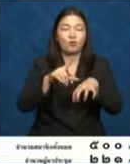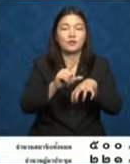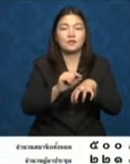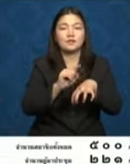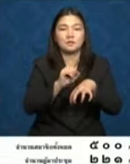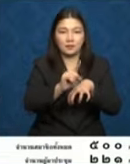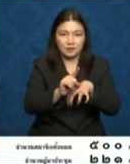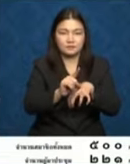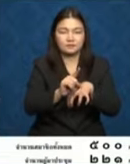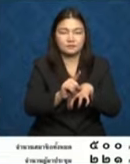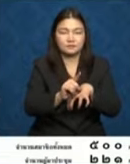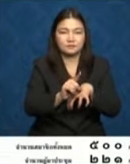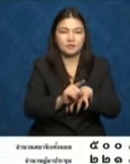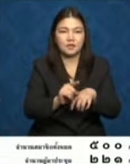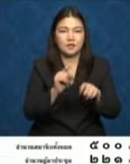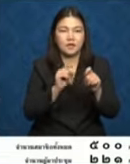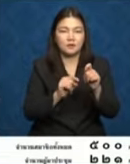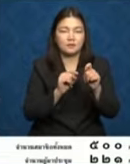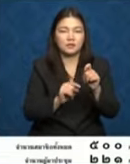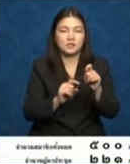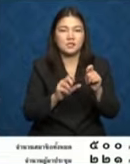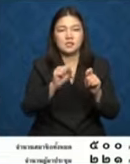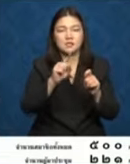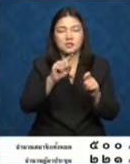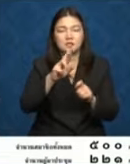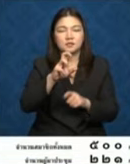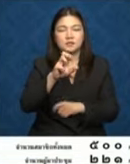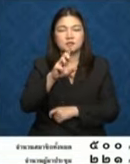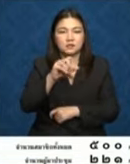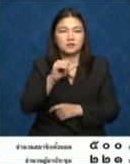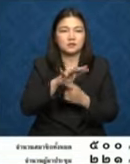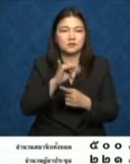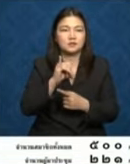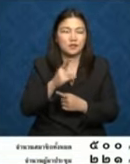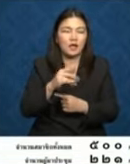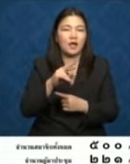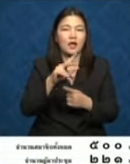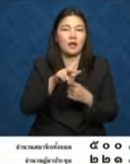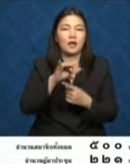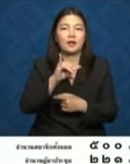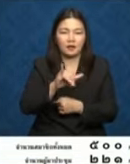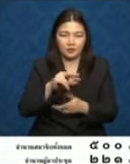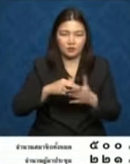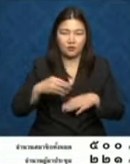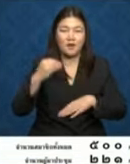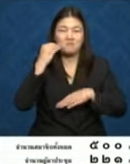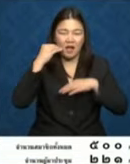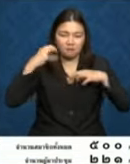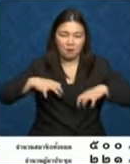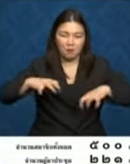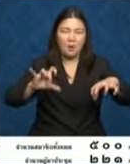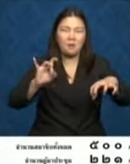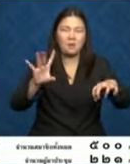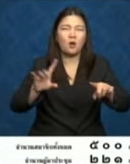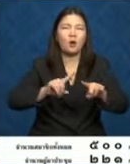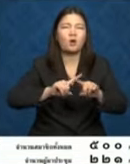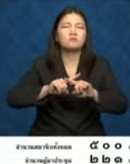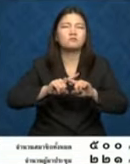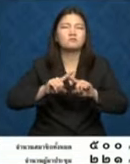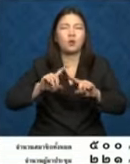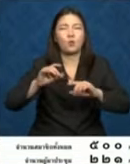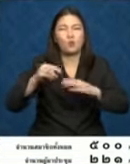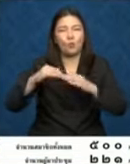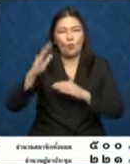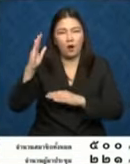แม่สินอำเภอศรีสัชนาลัยมีเกือบ100ครอบครัวแล้วก็มีไร่นามากมายที่คนเข้าออก